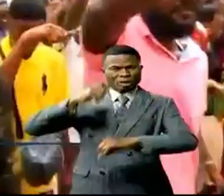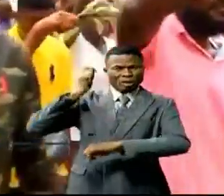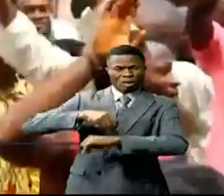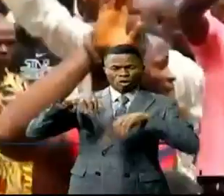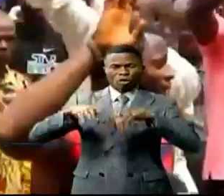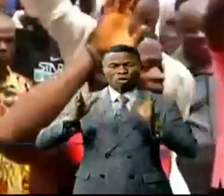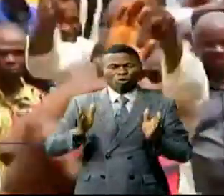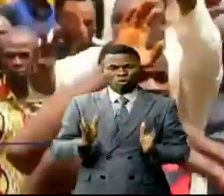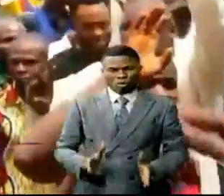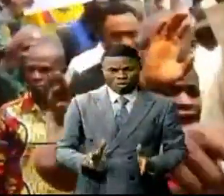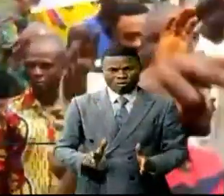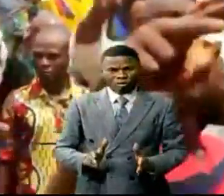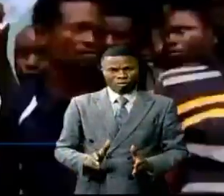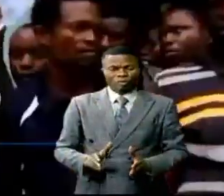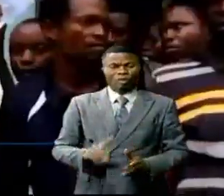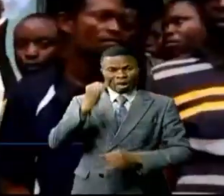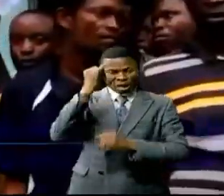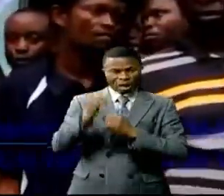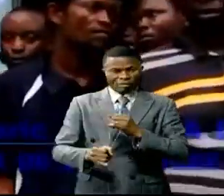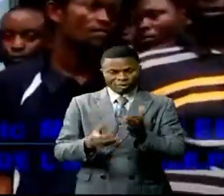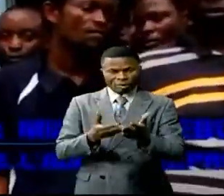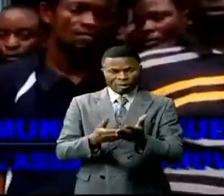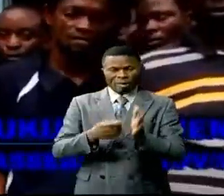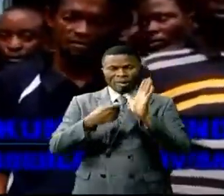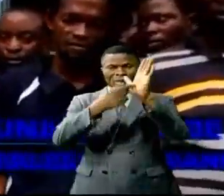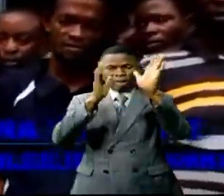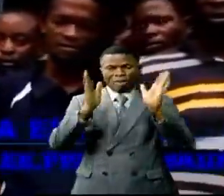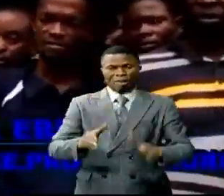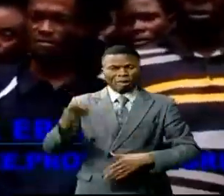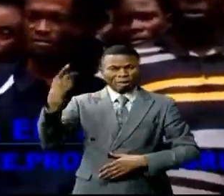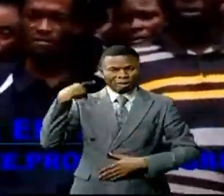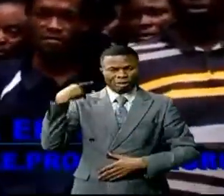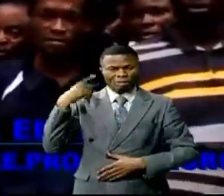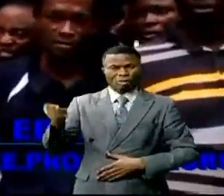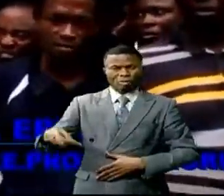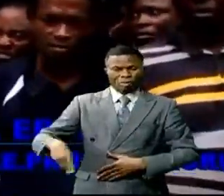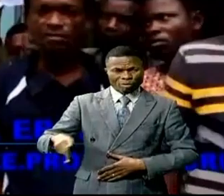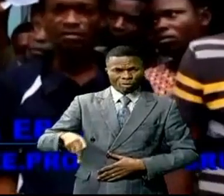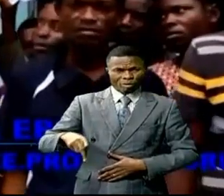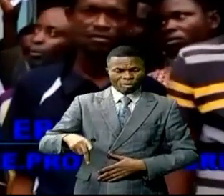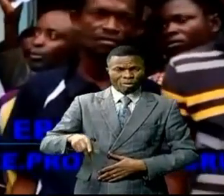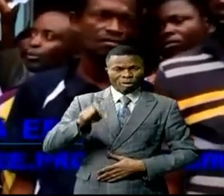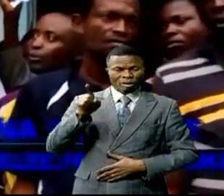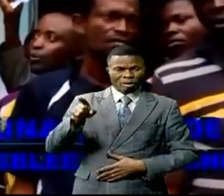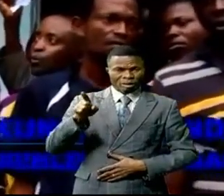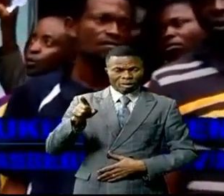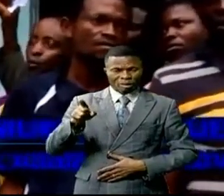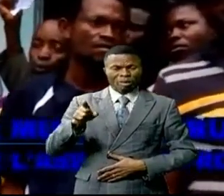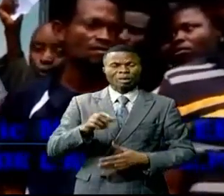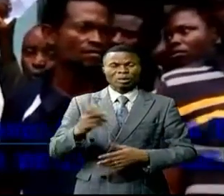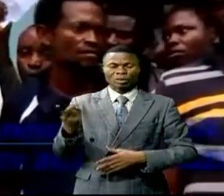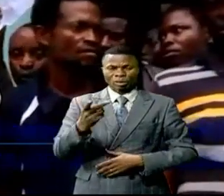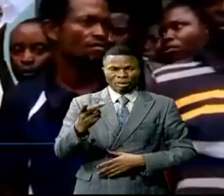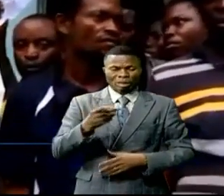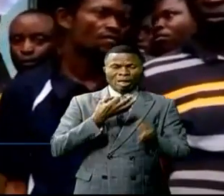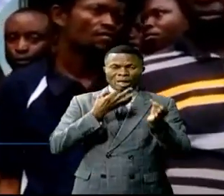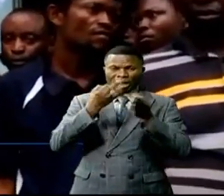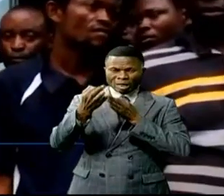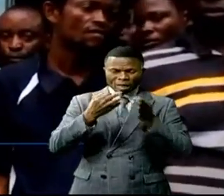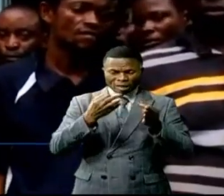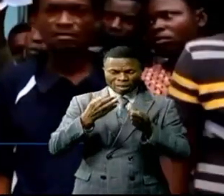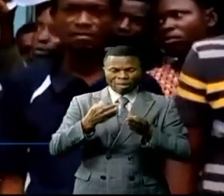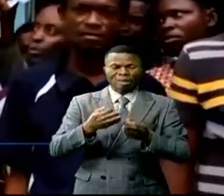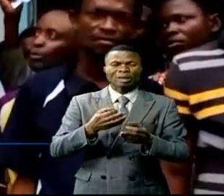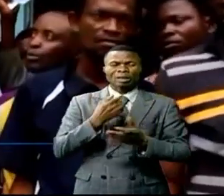congolaise. Au point de chute, les représentants des élus provinciaux, Frédéric Mukuna et Bwende, s'est exprimé en ces